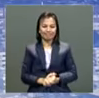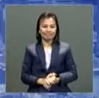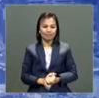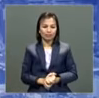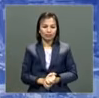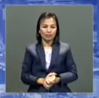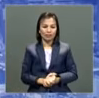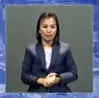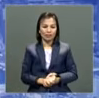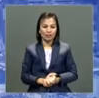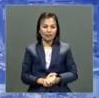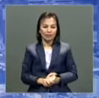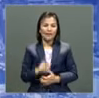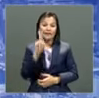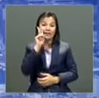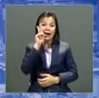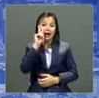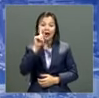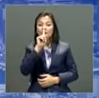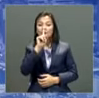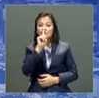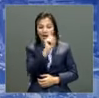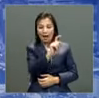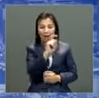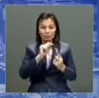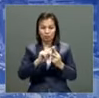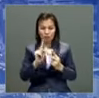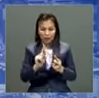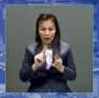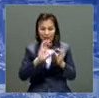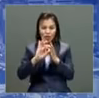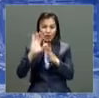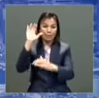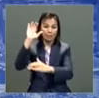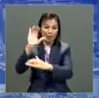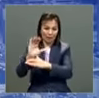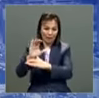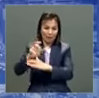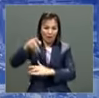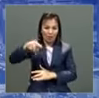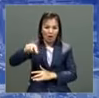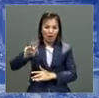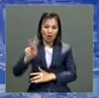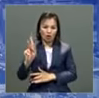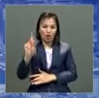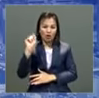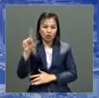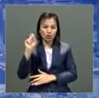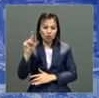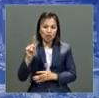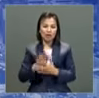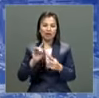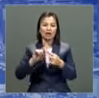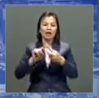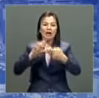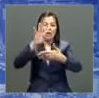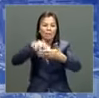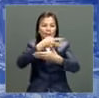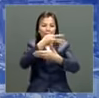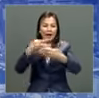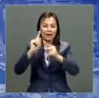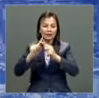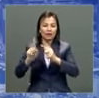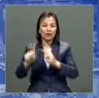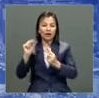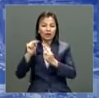ส่วนคำถามอื่นๆจากสื่อมวลชนนะคะส่วนใหญ่จะเน้นไปเรื่องของการบังคับใช้ตามพ.ร.ก.ฉุกเฉินนะคะเรื่องของมาตรการต่างๆเ